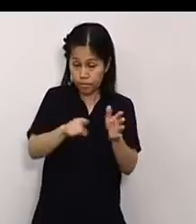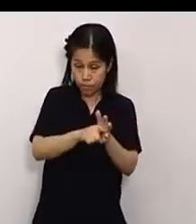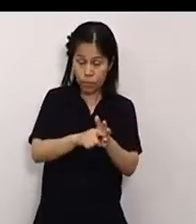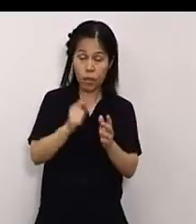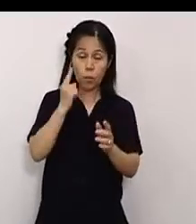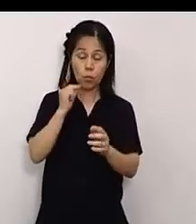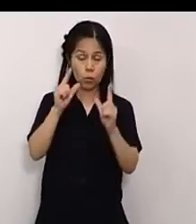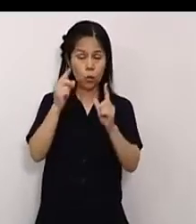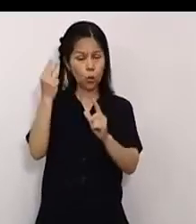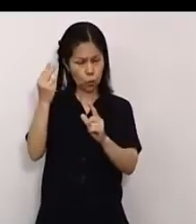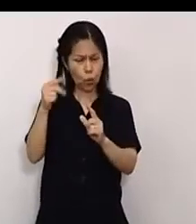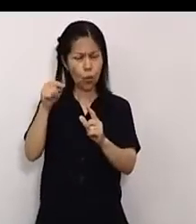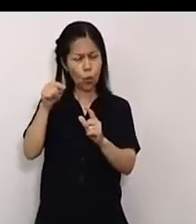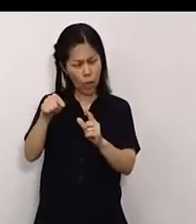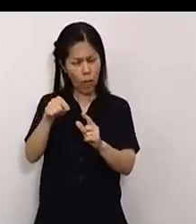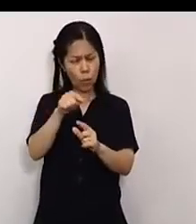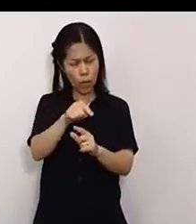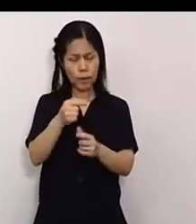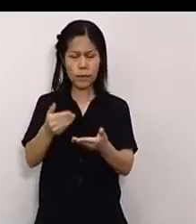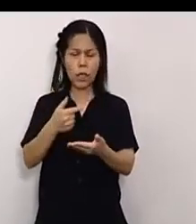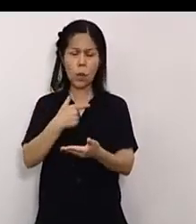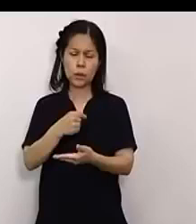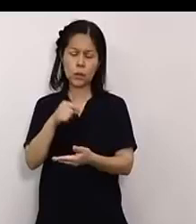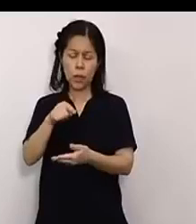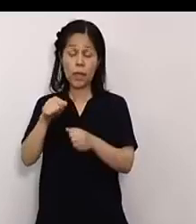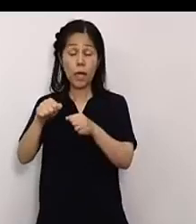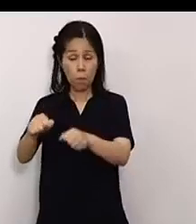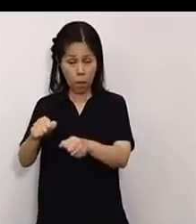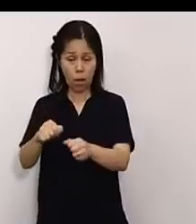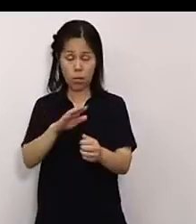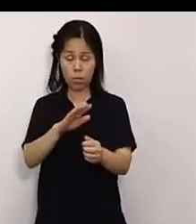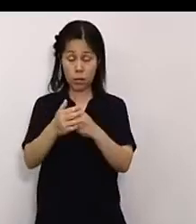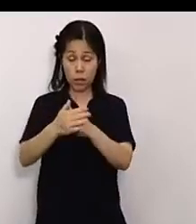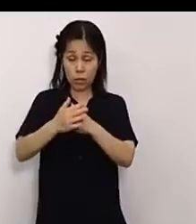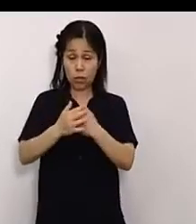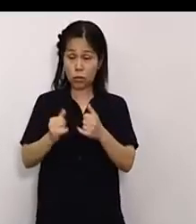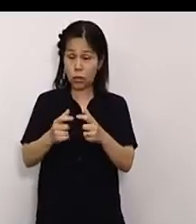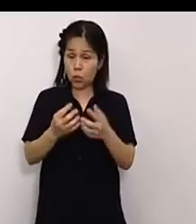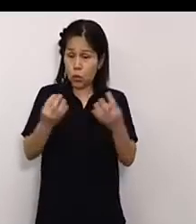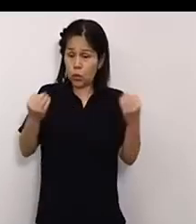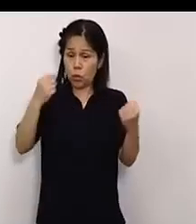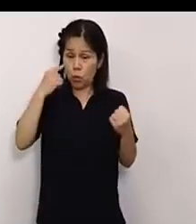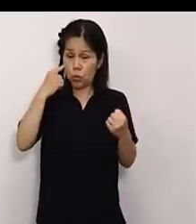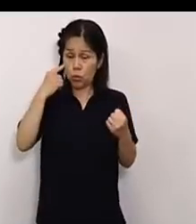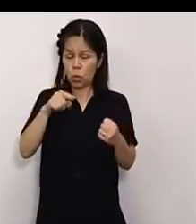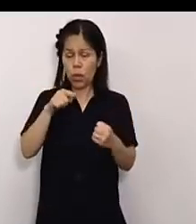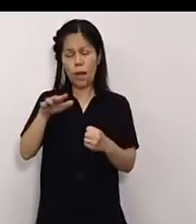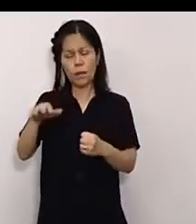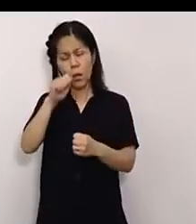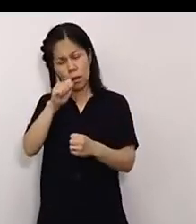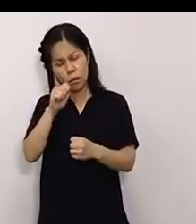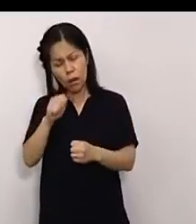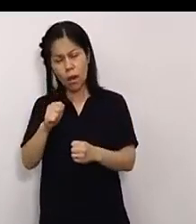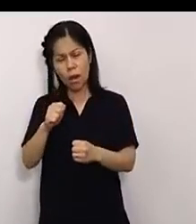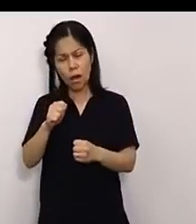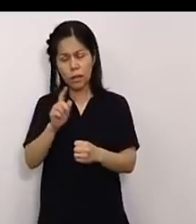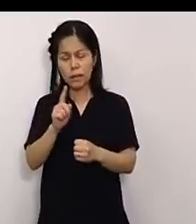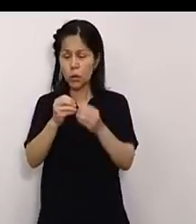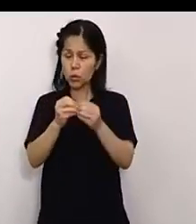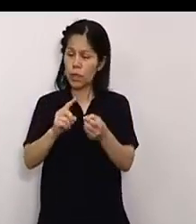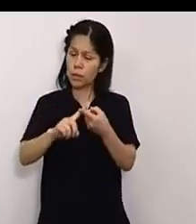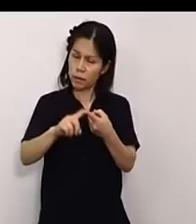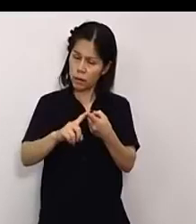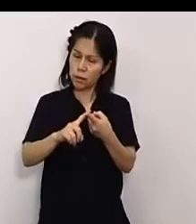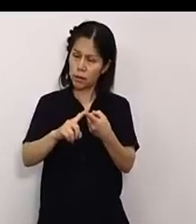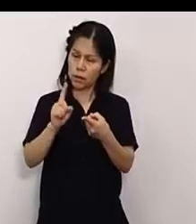ういうことをしてくれたらあの助かる人が多いのに、あのなぜそうなってないんだろうとか、こういうものがあったらいいのにってお感じになるような具体的なあ